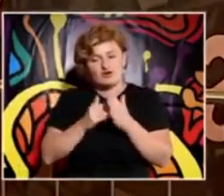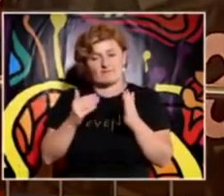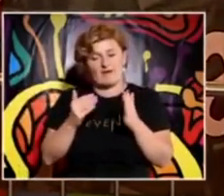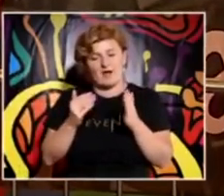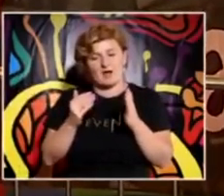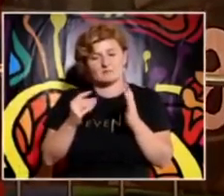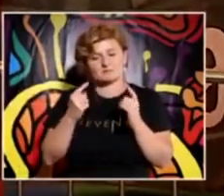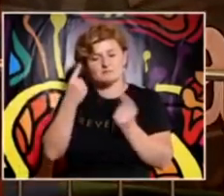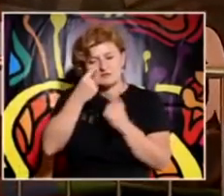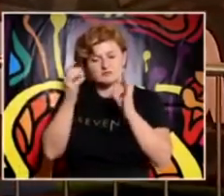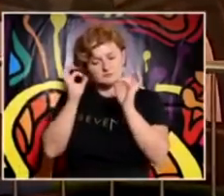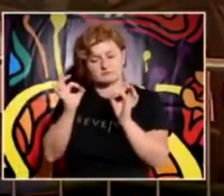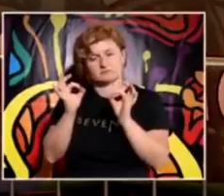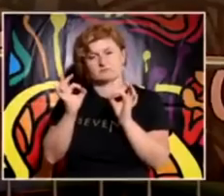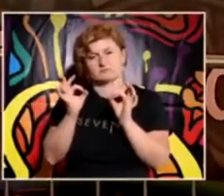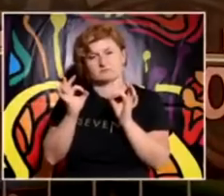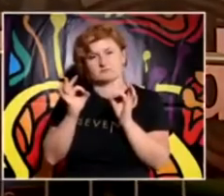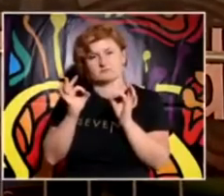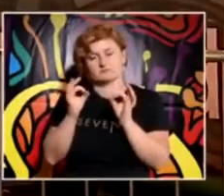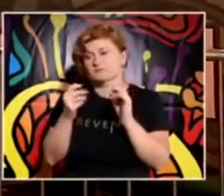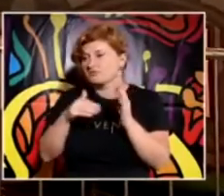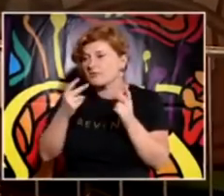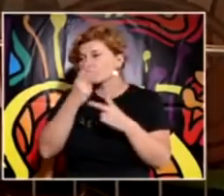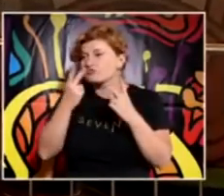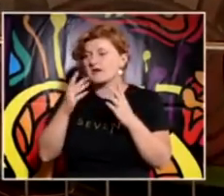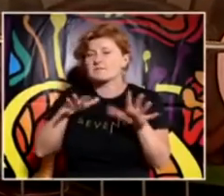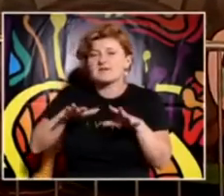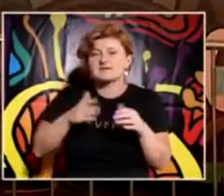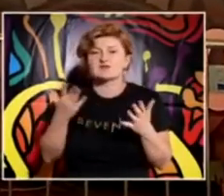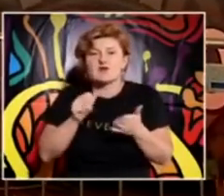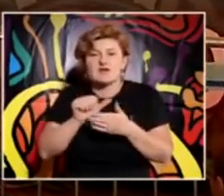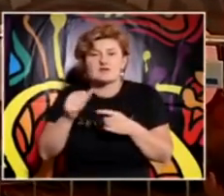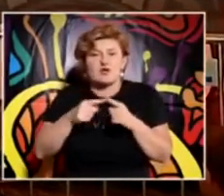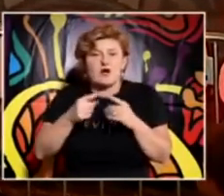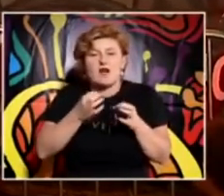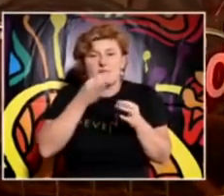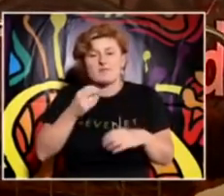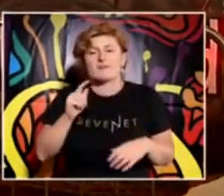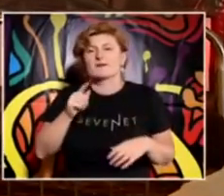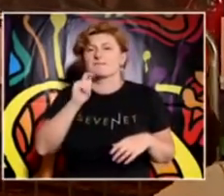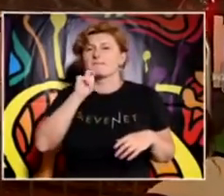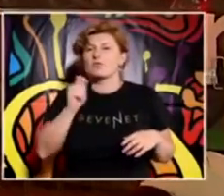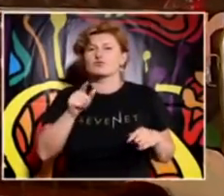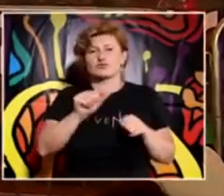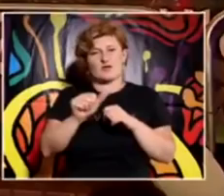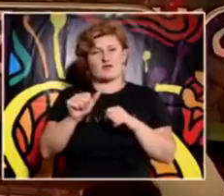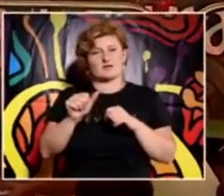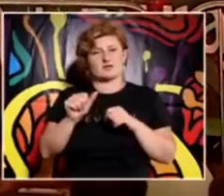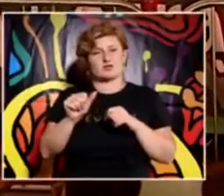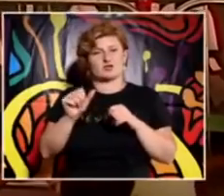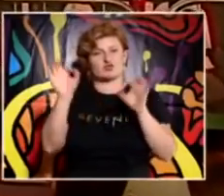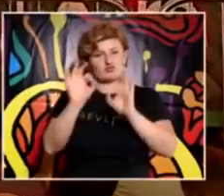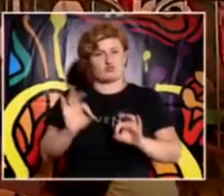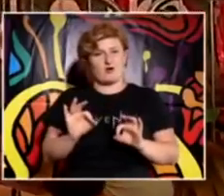jedziesz szukać gdzieś tej pogody w jakimś miejscu, gdzie jest trochę lepiej. Też wydaje mi się, że podróż to jest taka też sztuka odpuszczania